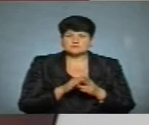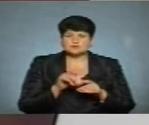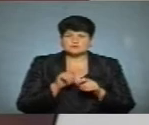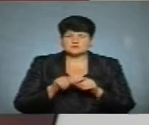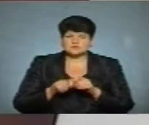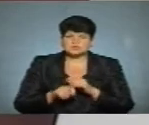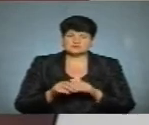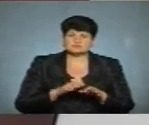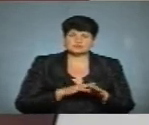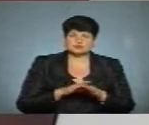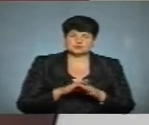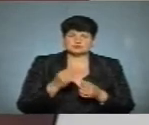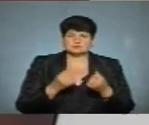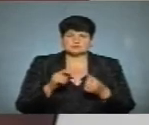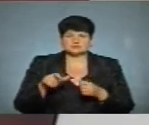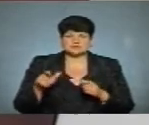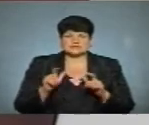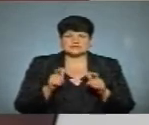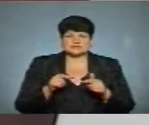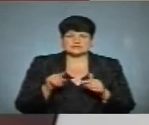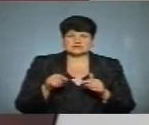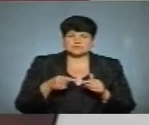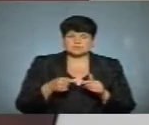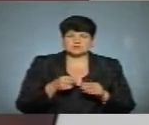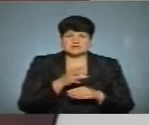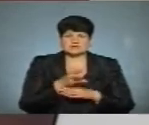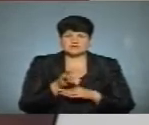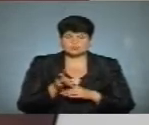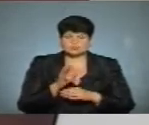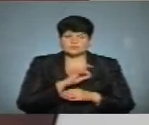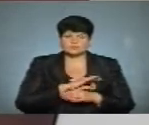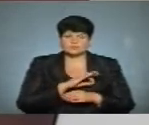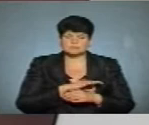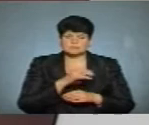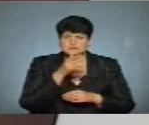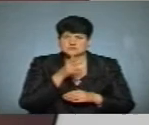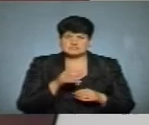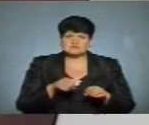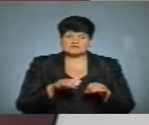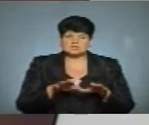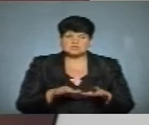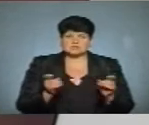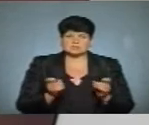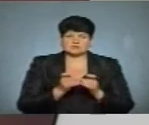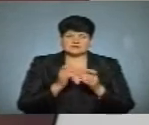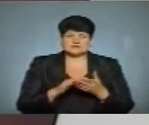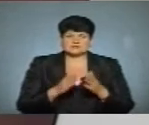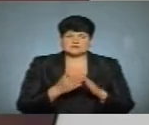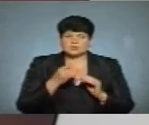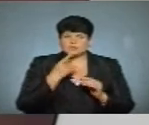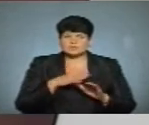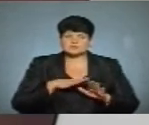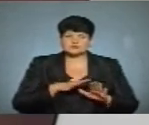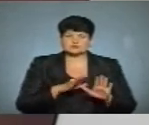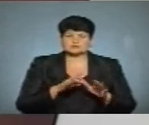чи дотримуються водії та пасажири карантинних вимог. Також відео використовуватимуть під час вирішення конфліктних ситуацій, каже заступник начальника